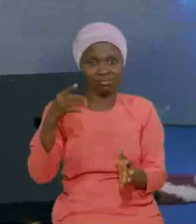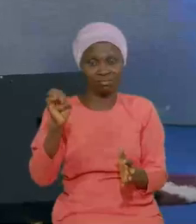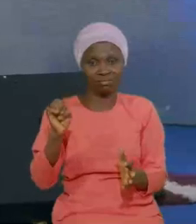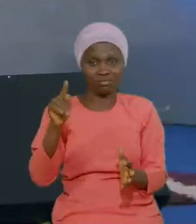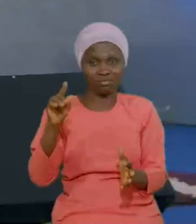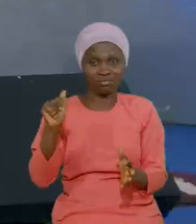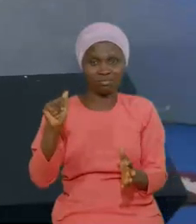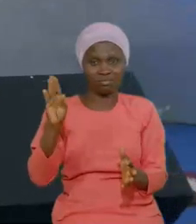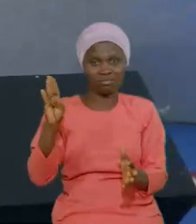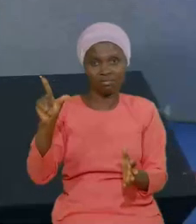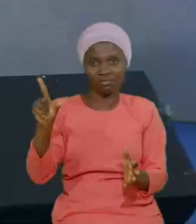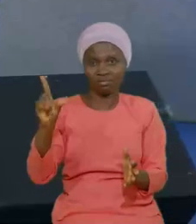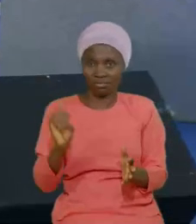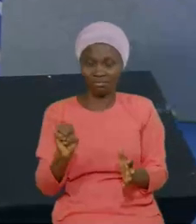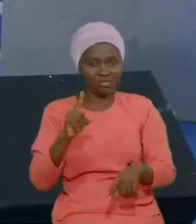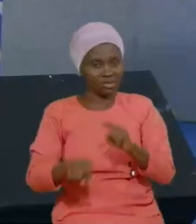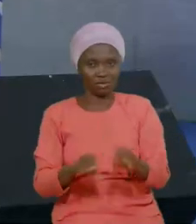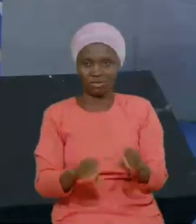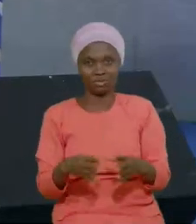Les légumes ne peuvent pas faire cela.